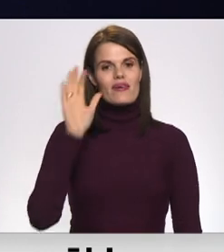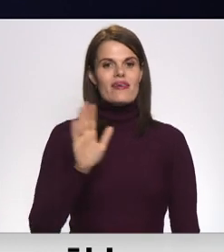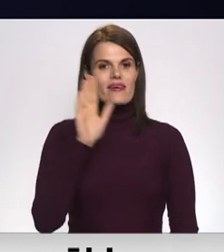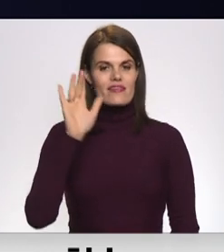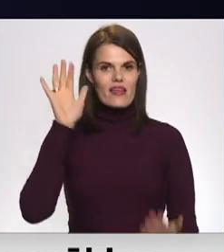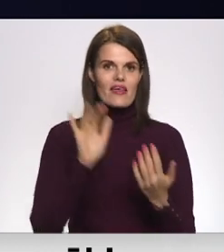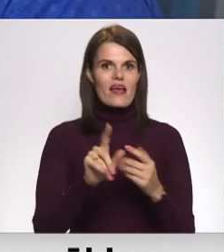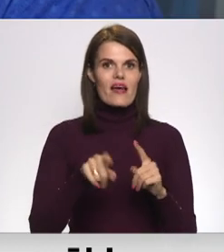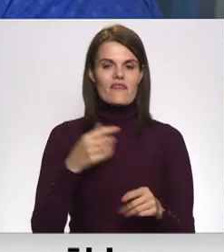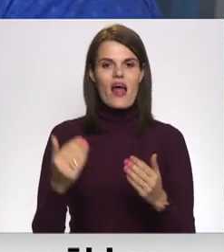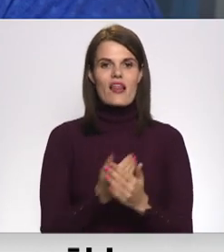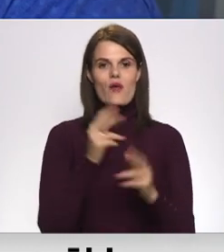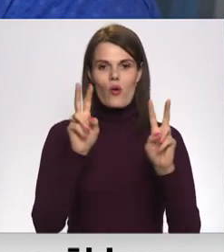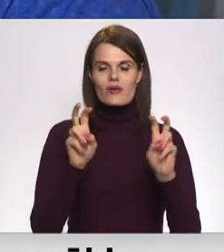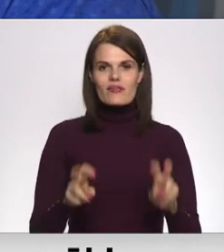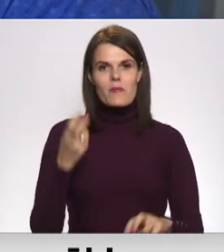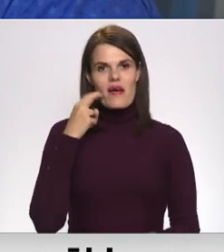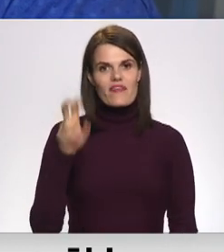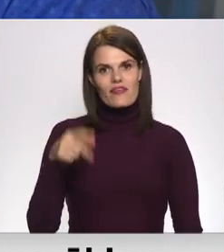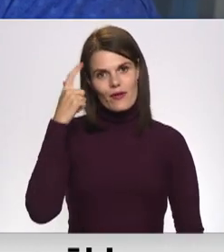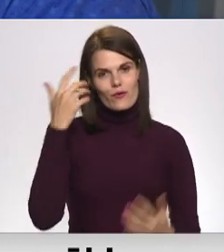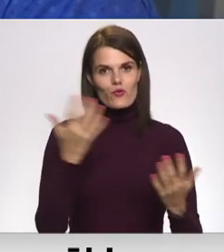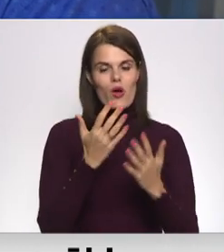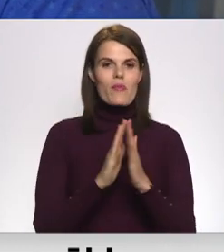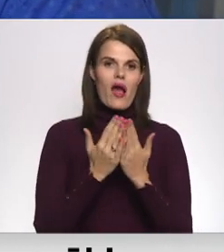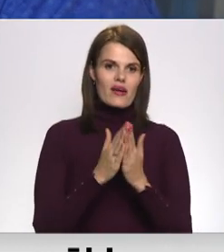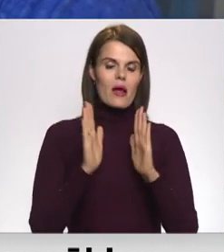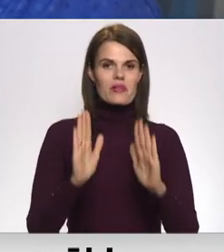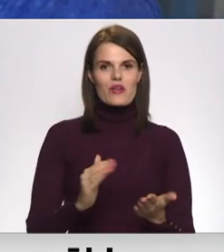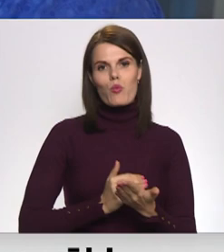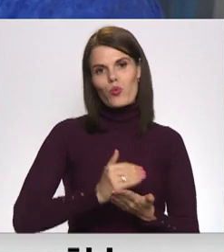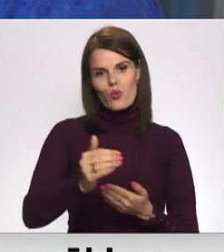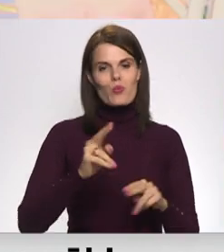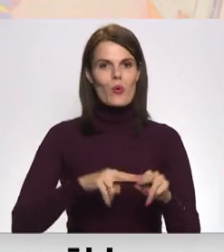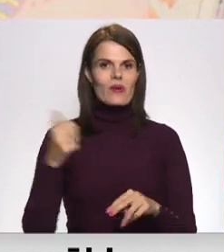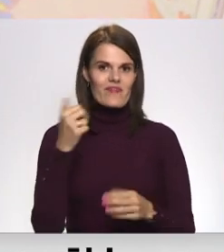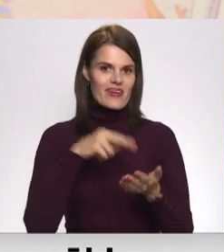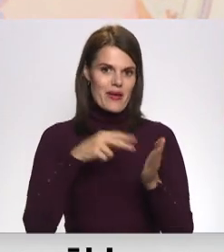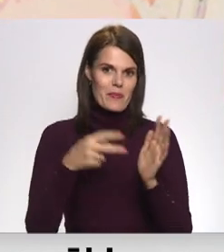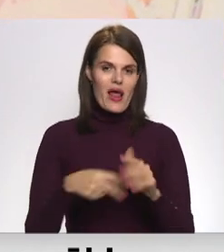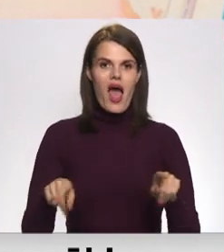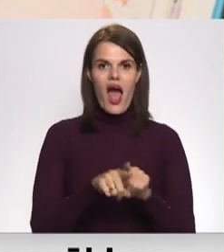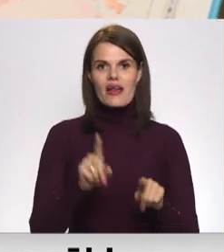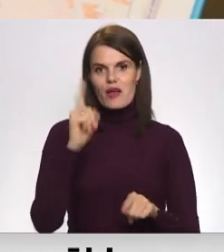ienāk arvien jaunas tēmas, vecāki pieļauj, ka grāmatai varētu tapt turpinājums, un viņa plāno arī pirmo